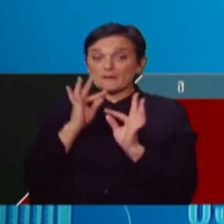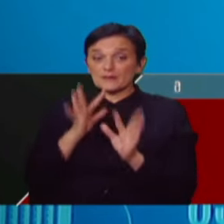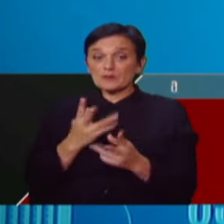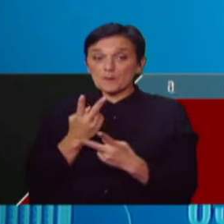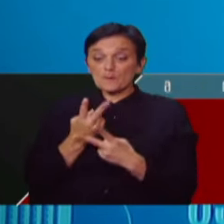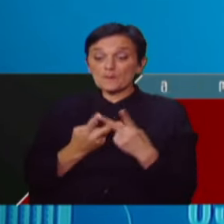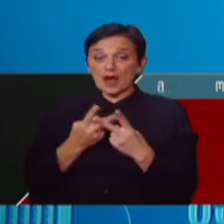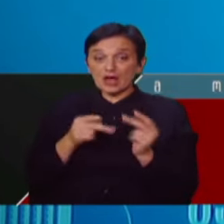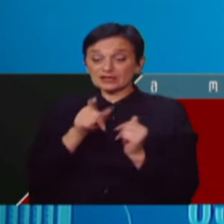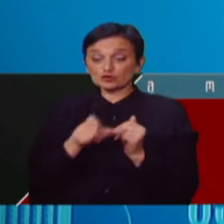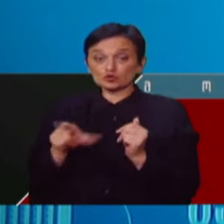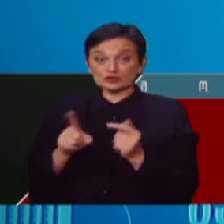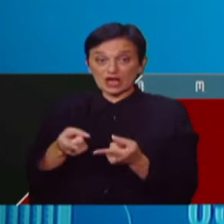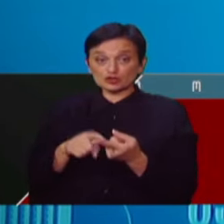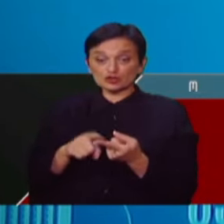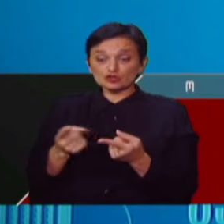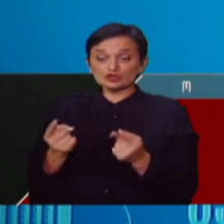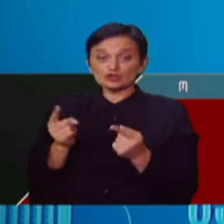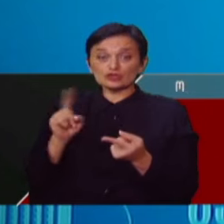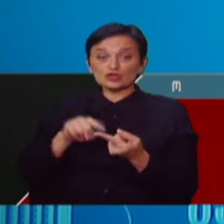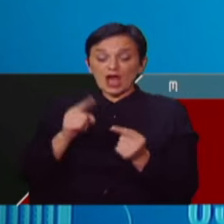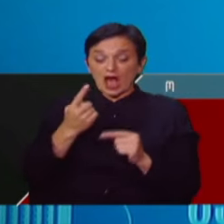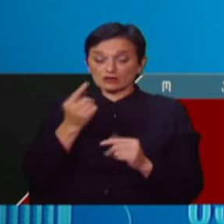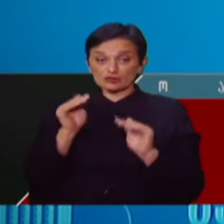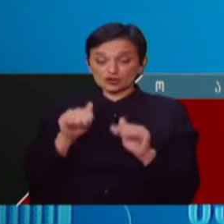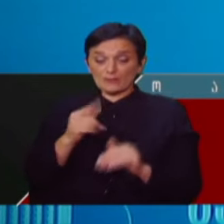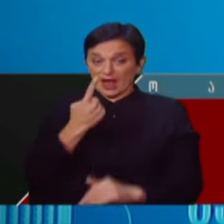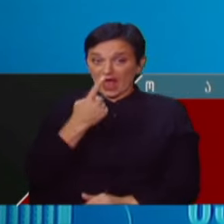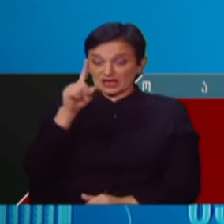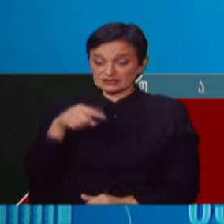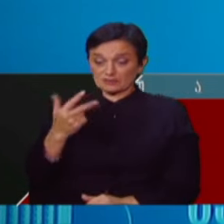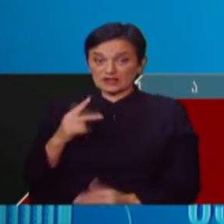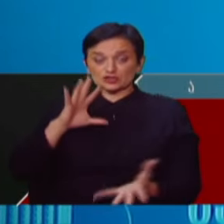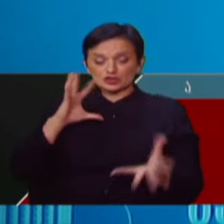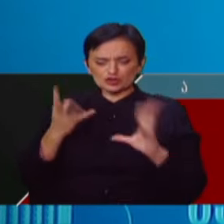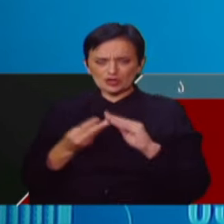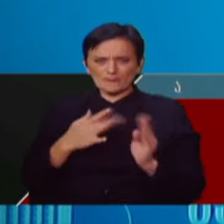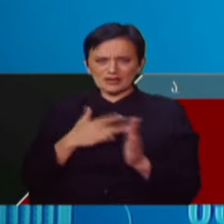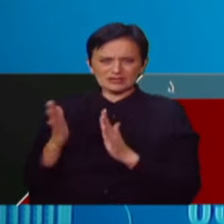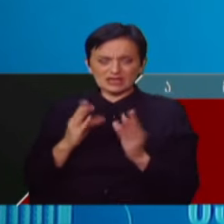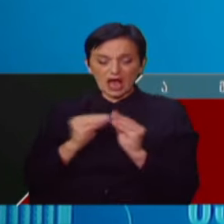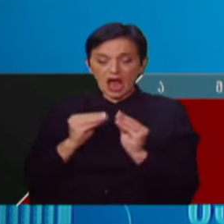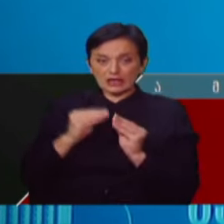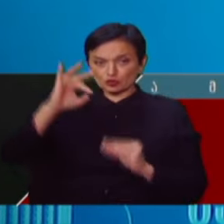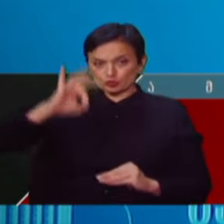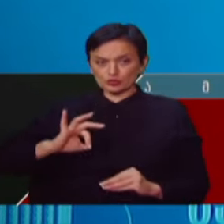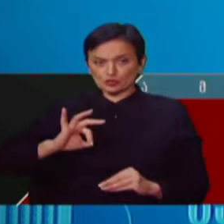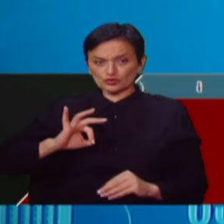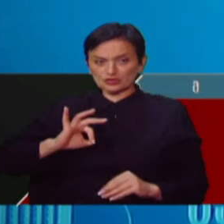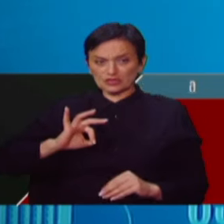პატიმრობაში მყოფ ადამიანებს შეეხება 1/3 და საერთოდ ჯამში დაახლოებით 10%-მდე